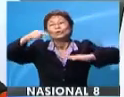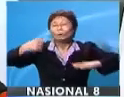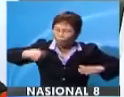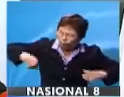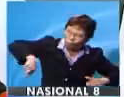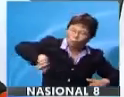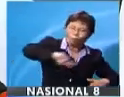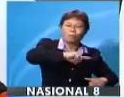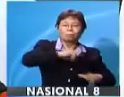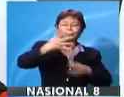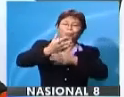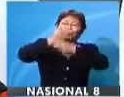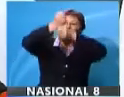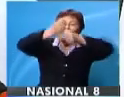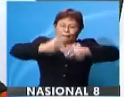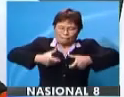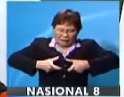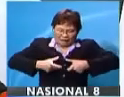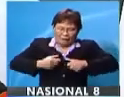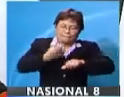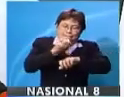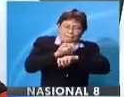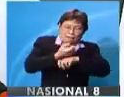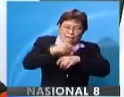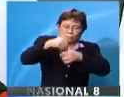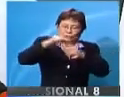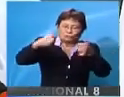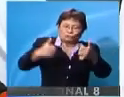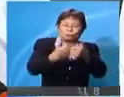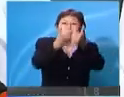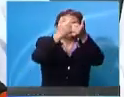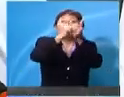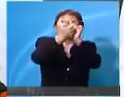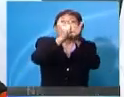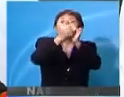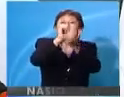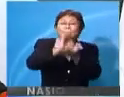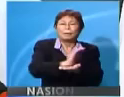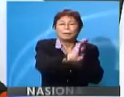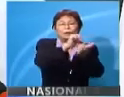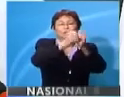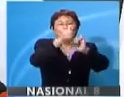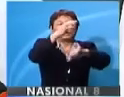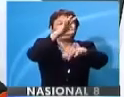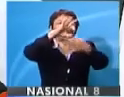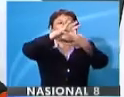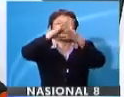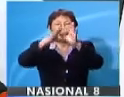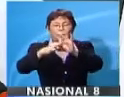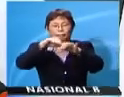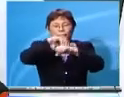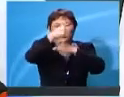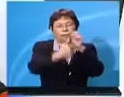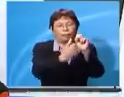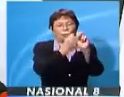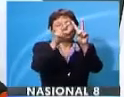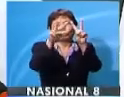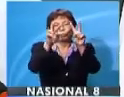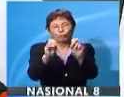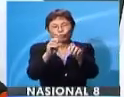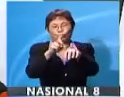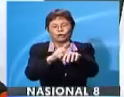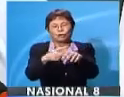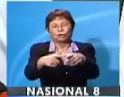kita memenangi pingat pertama dalam sukan pelayaran di Sukan Olimpik insya-Allah pada tahun 2020